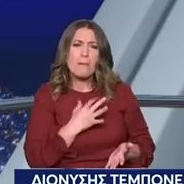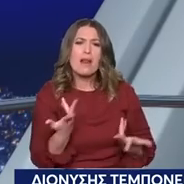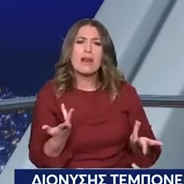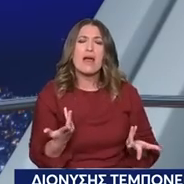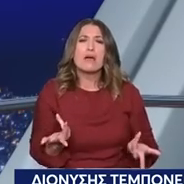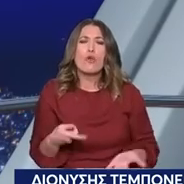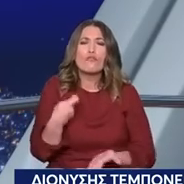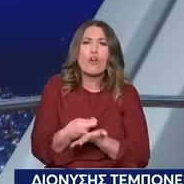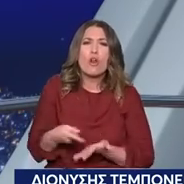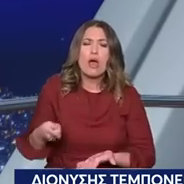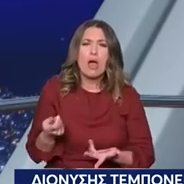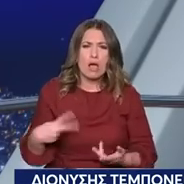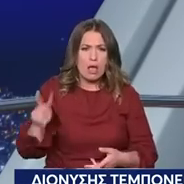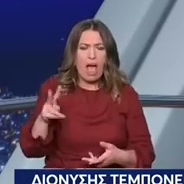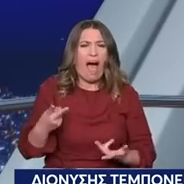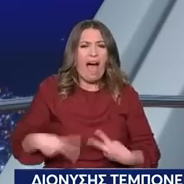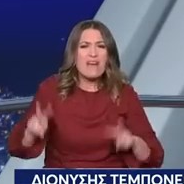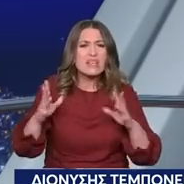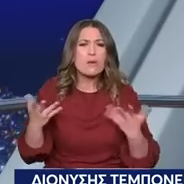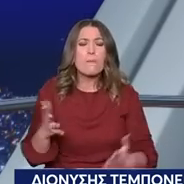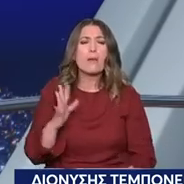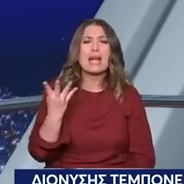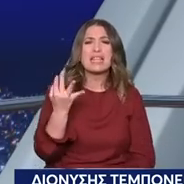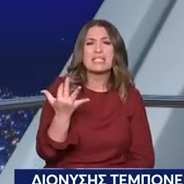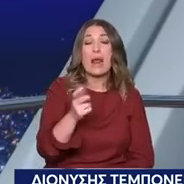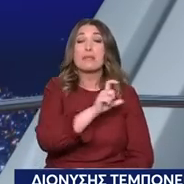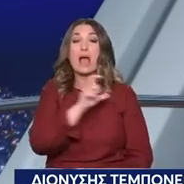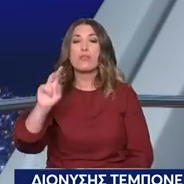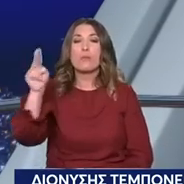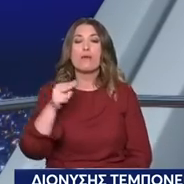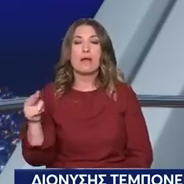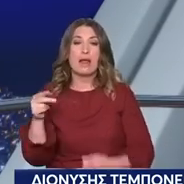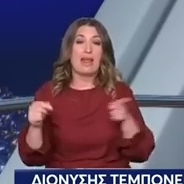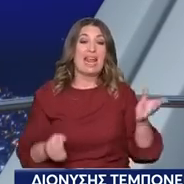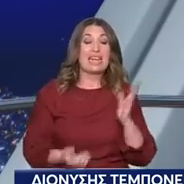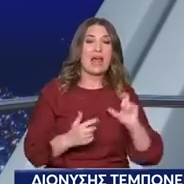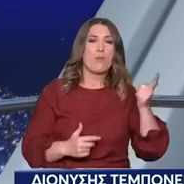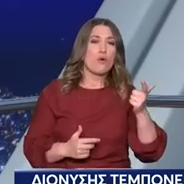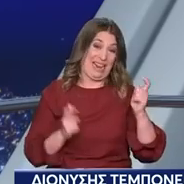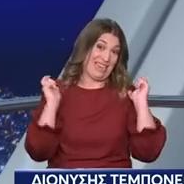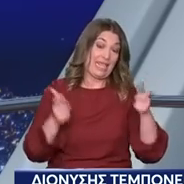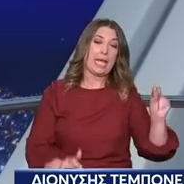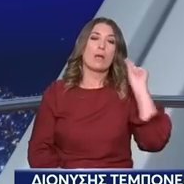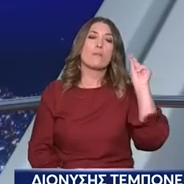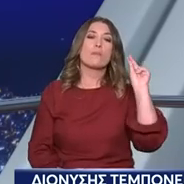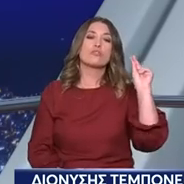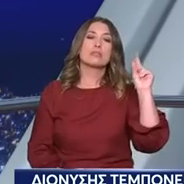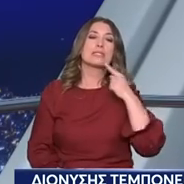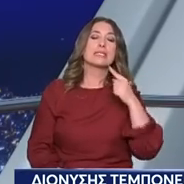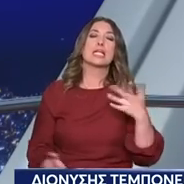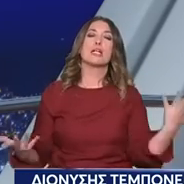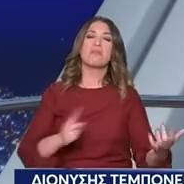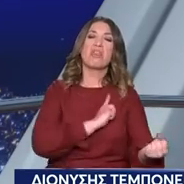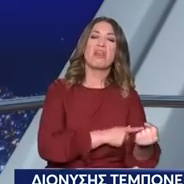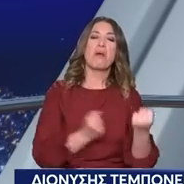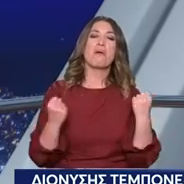είναι αυξημένα, με βάση το στόχο, λέω, κατά 4,5 δισεκατομμύρια ευρώ, και η Νέα Δημοκρατία να υπόσχεται αυτή τη στιγμή ότι και να εμφανίζεται ως μια δύναμη